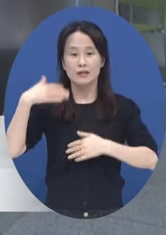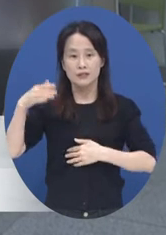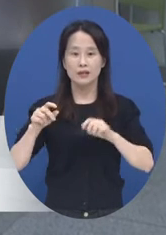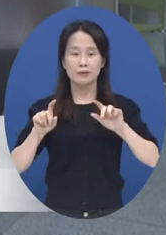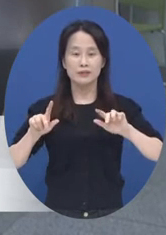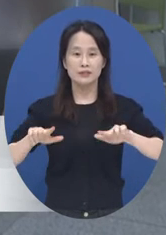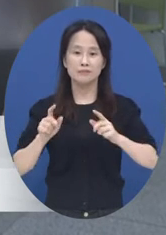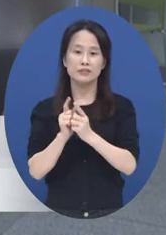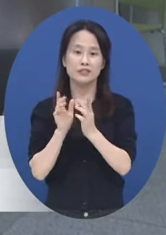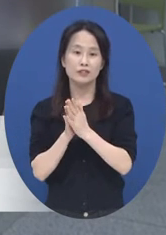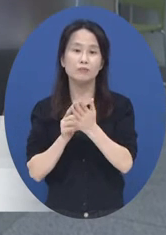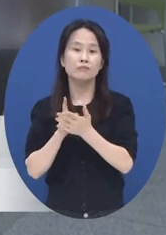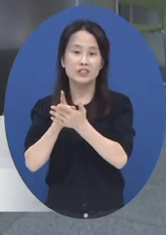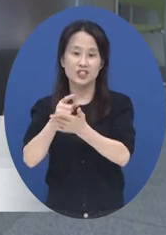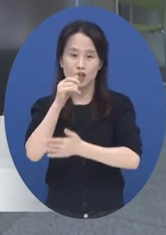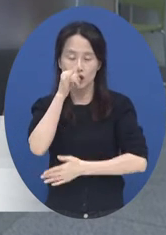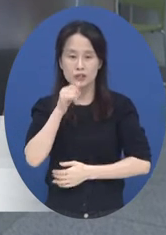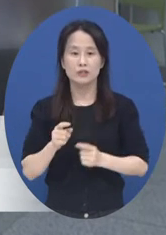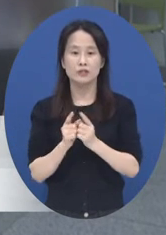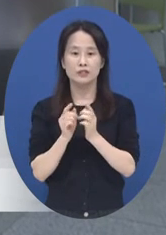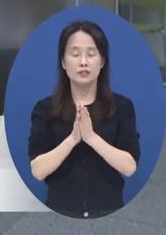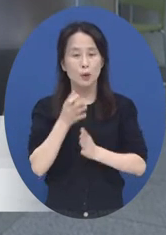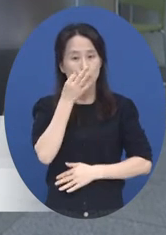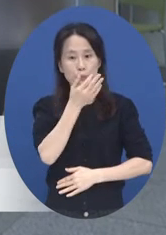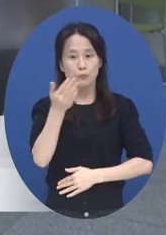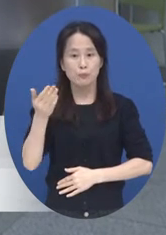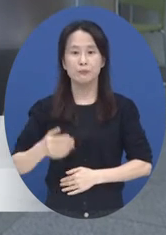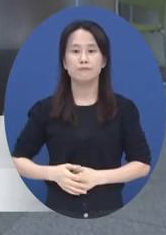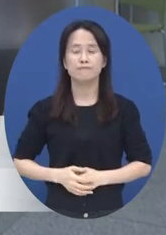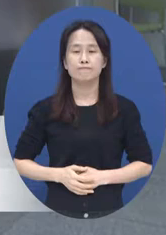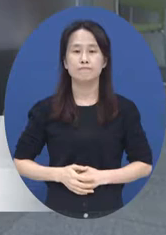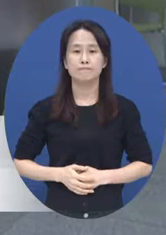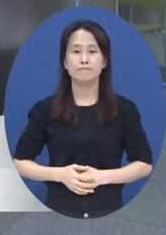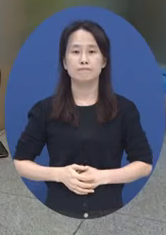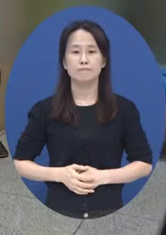시작됐습니다 신청 현장을 최창수 는 기자가 취재했습니다